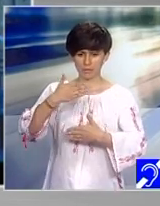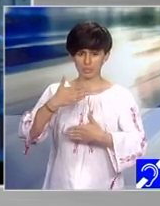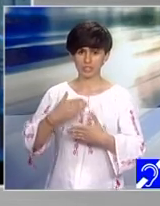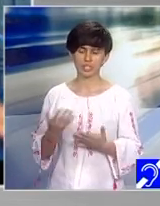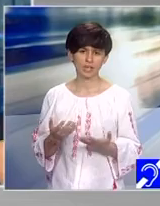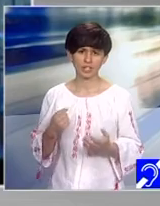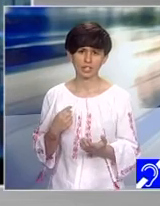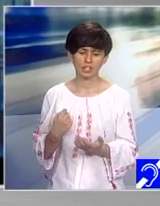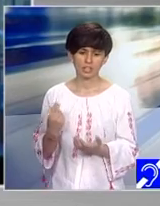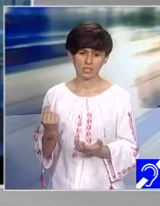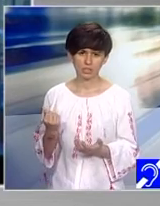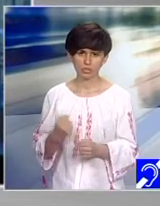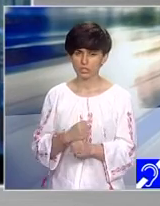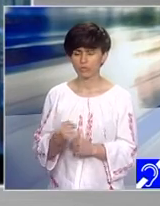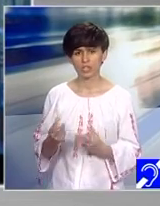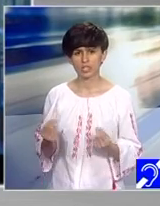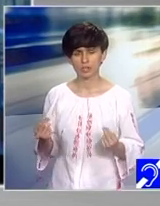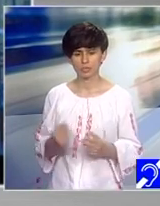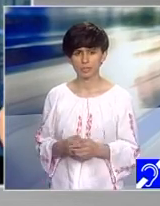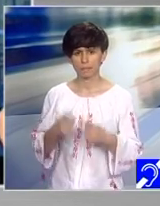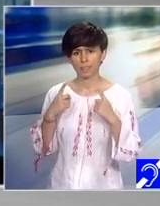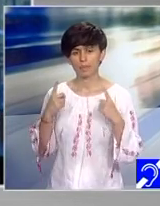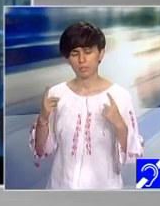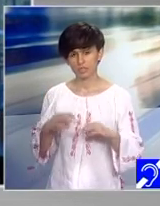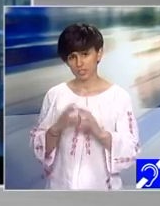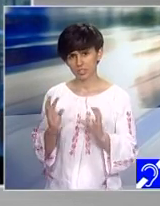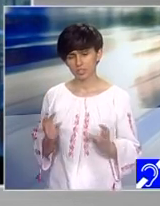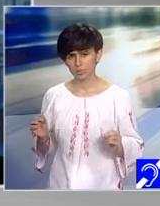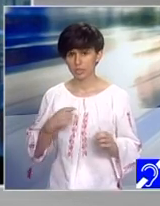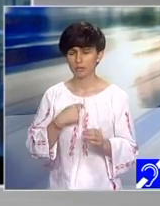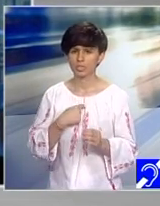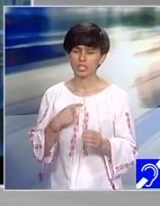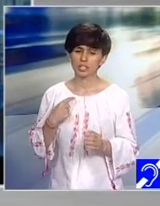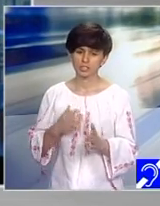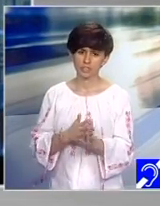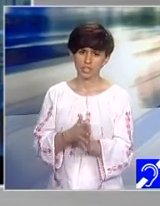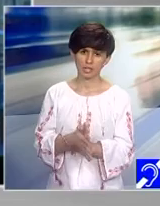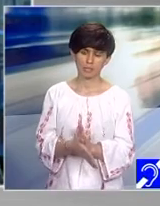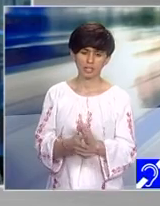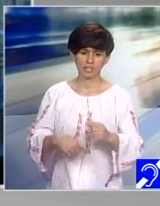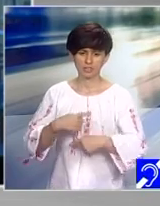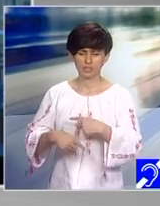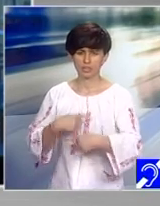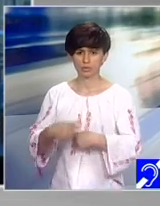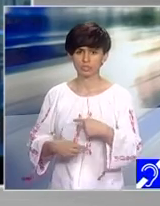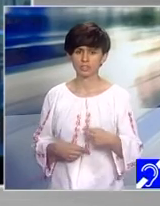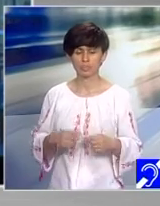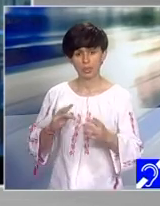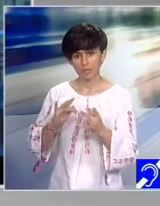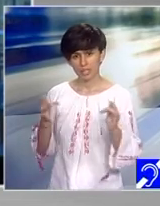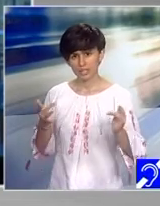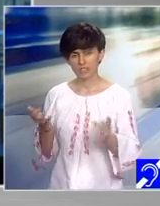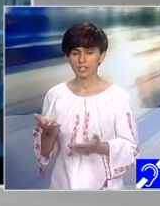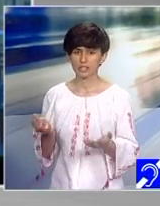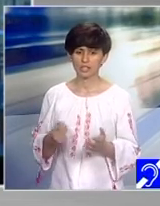câteva manuale. Profesorii din România ar putea să fie implicați într-un sistem de tip Wikipedia în care ei să-și